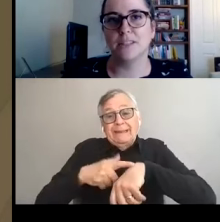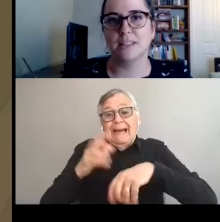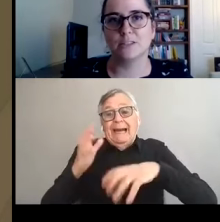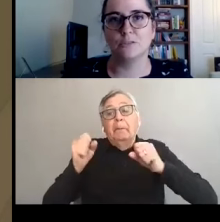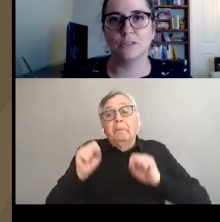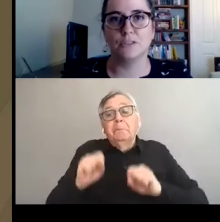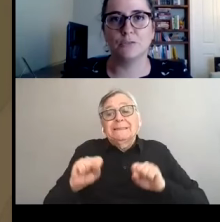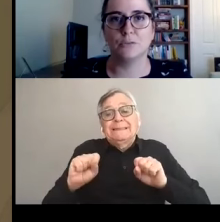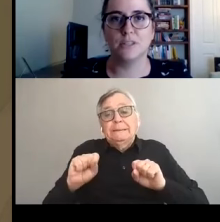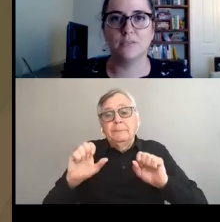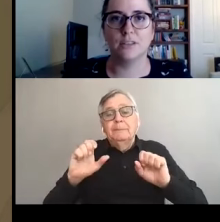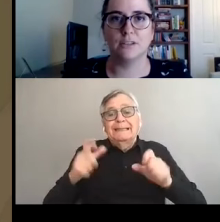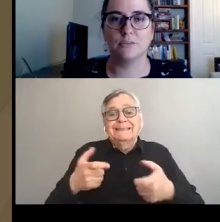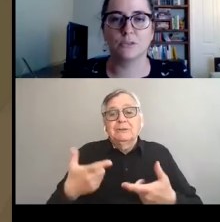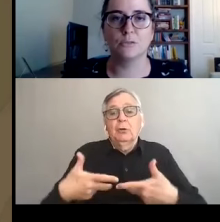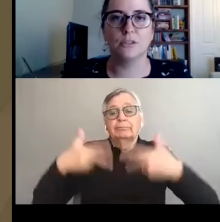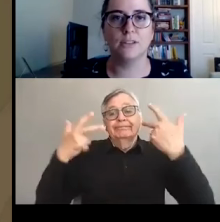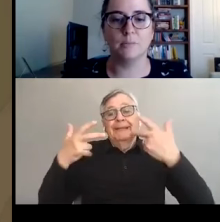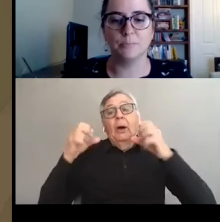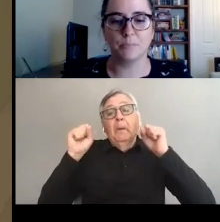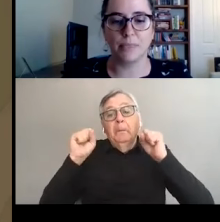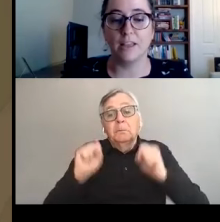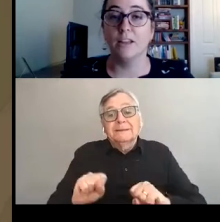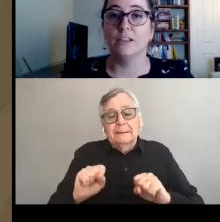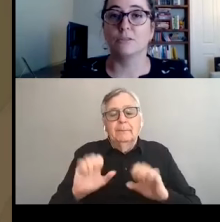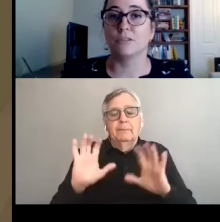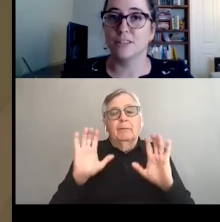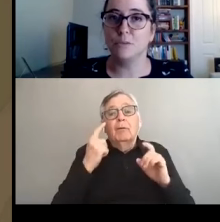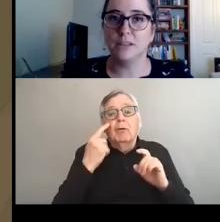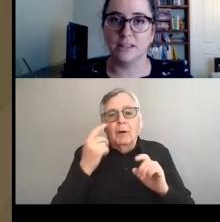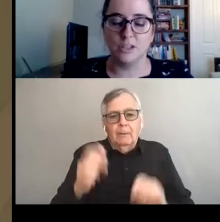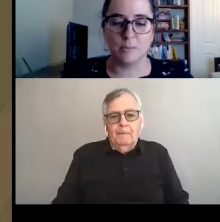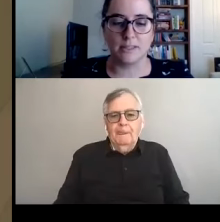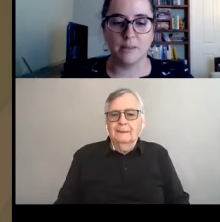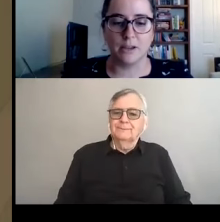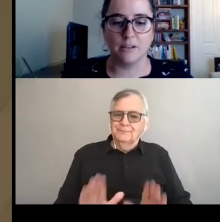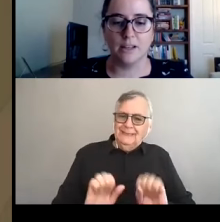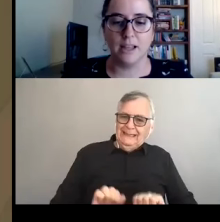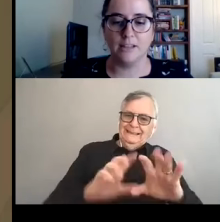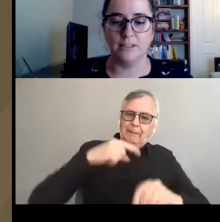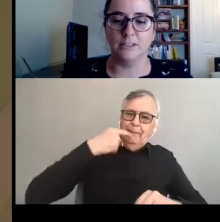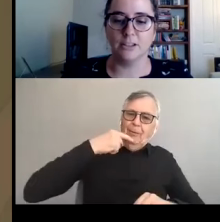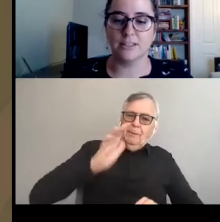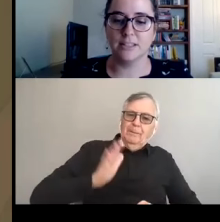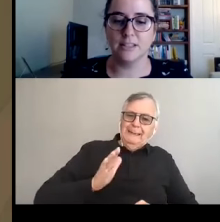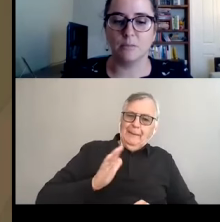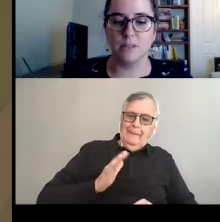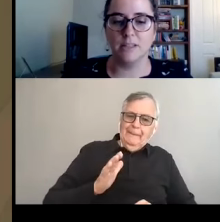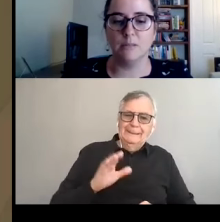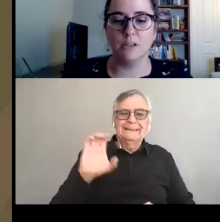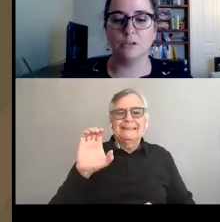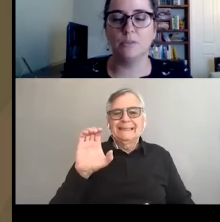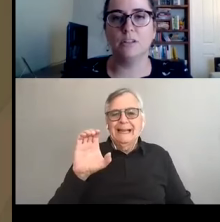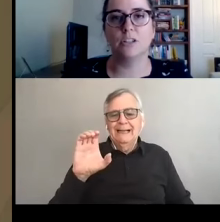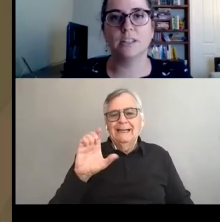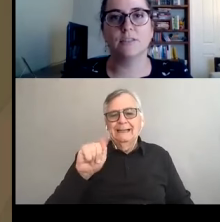de poser des questions de vive voix aussi avec la fonction lever la main. Donc, sans plus tarder, je vais passer la parole à Dr. Cécile Tremblay,